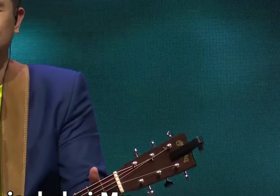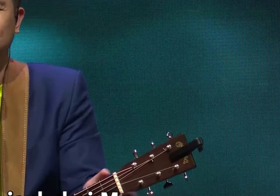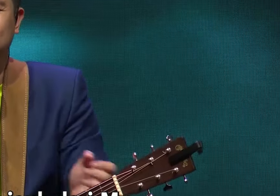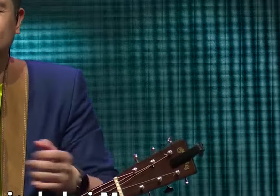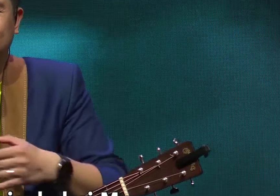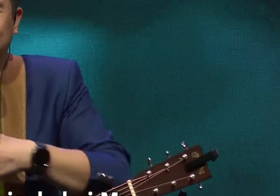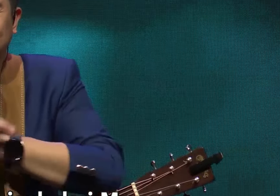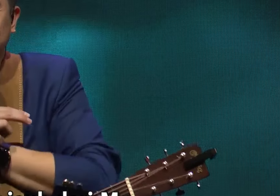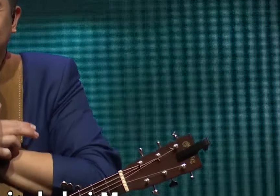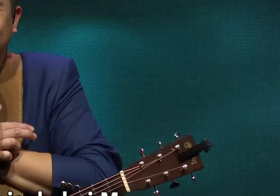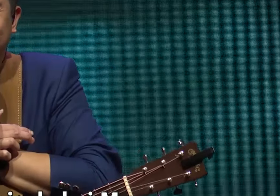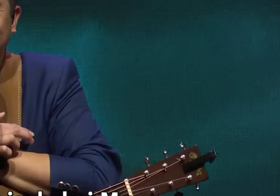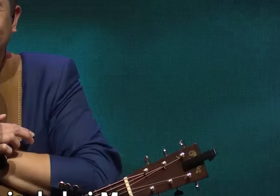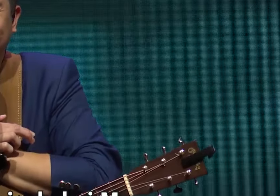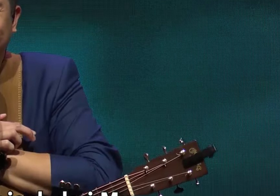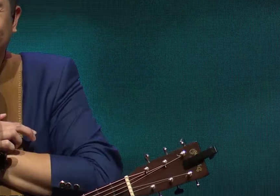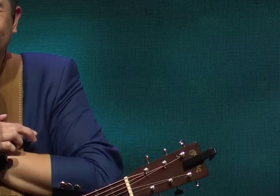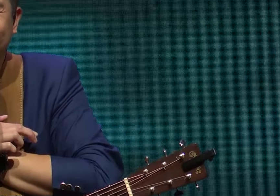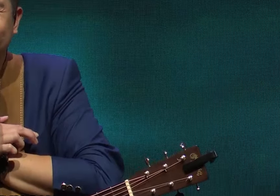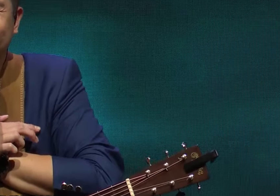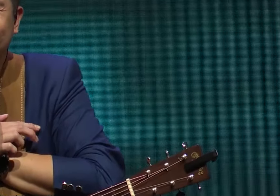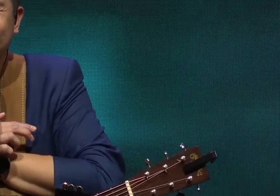darimu. Mari taruh tanganmu di dada.